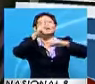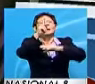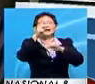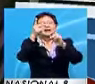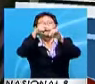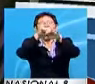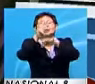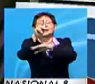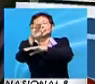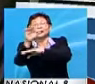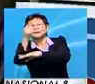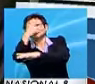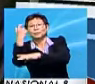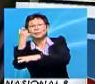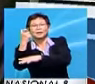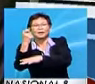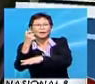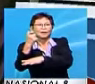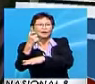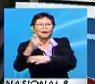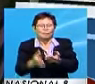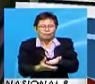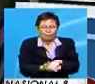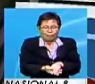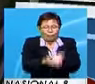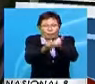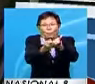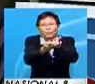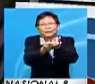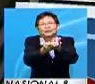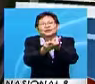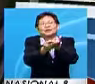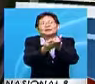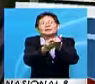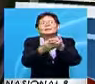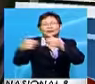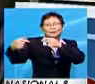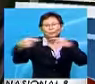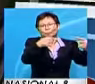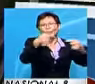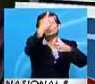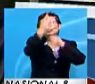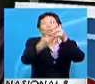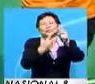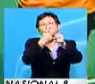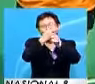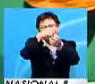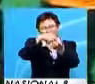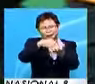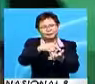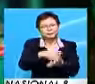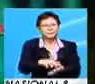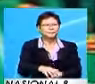Belia dan Sukan kerana menyelaraikan acara bola tampar di Temasya Dwi tahunan ini.